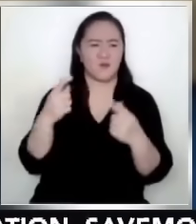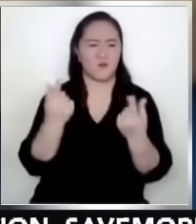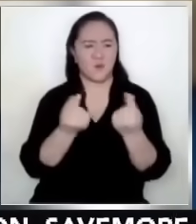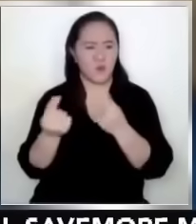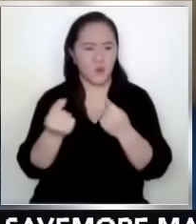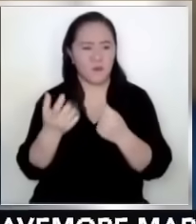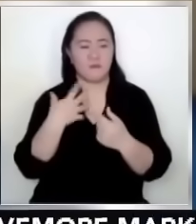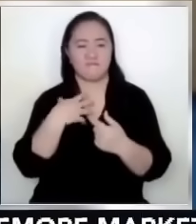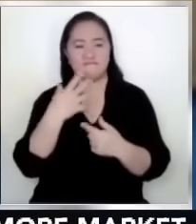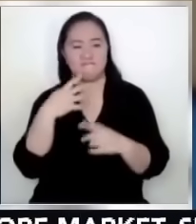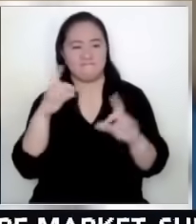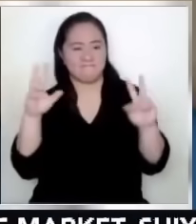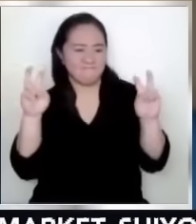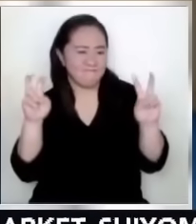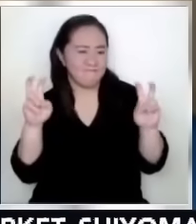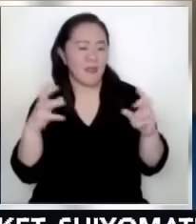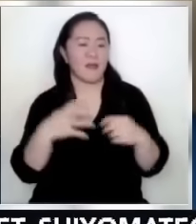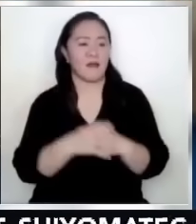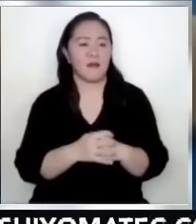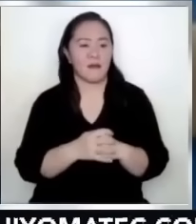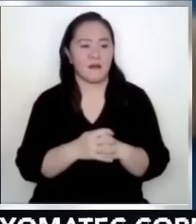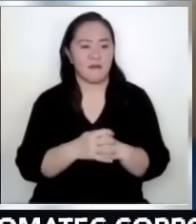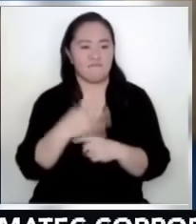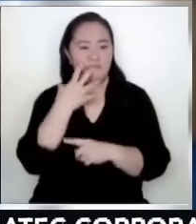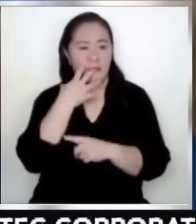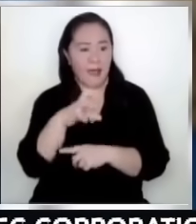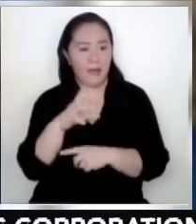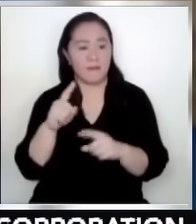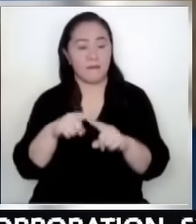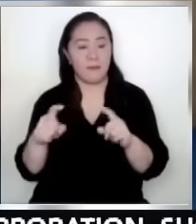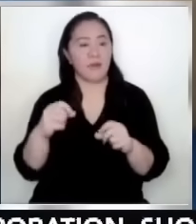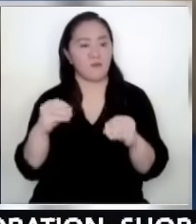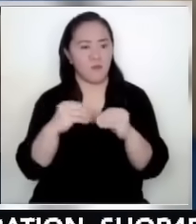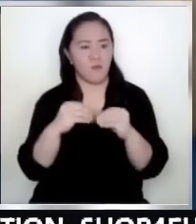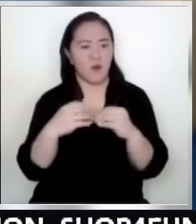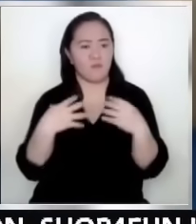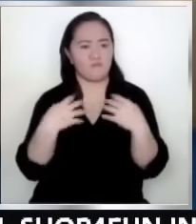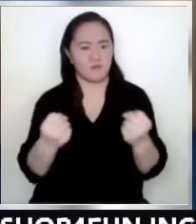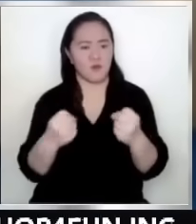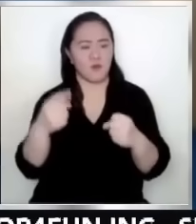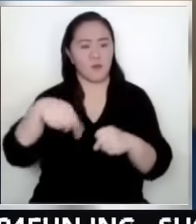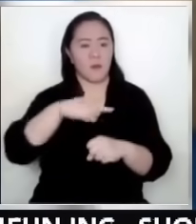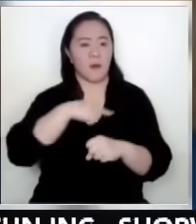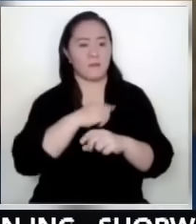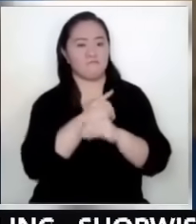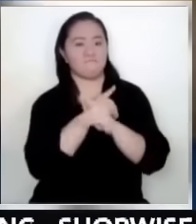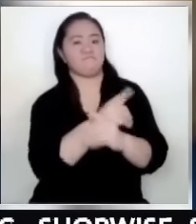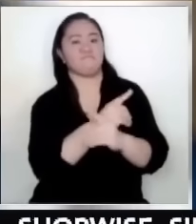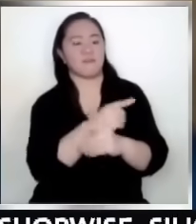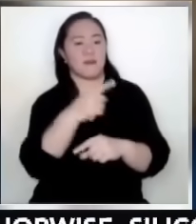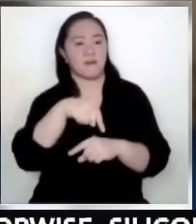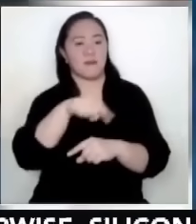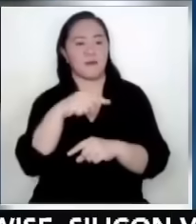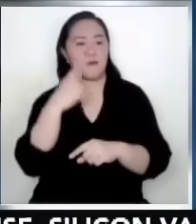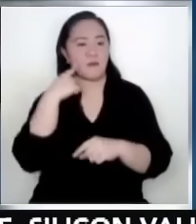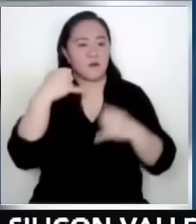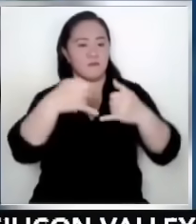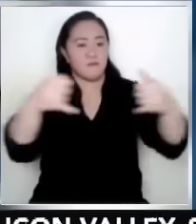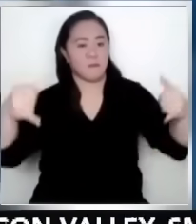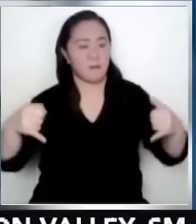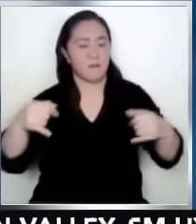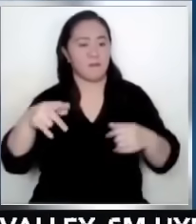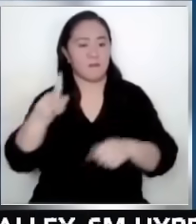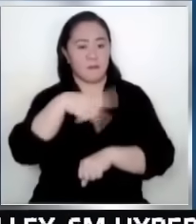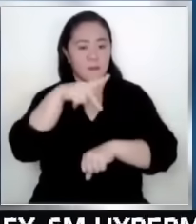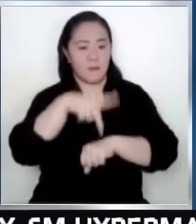salita, ngunit matibay ang ating pagdepensa sa teritoryo ng Pilipinas. Patuloy